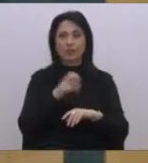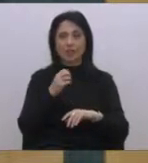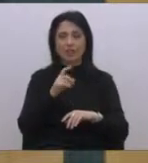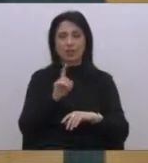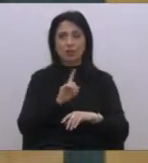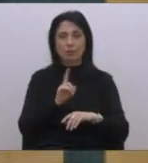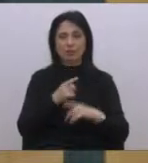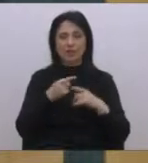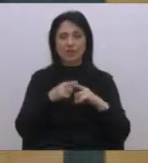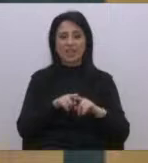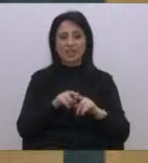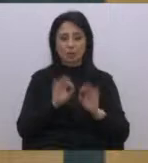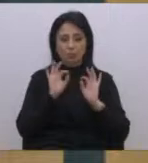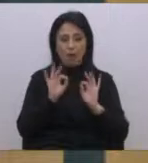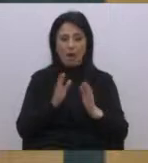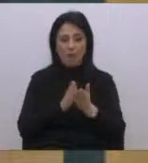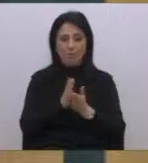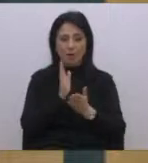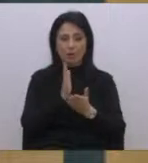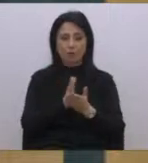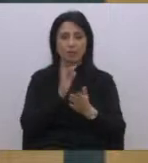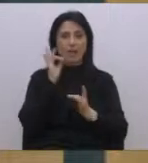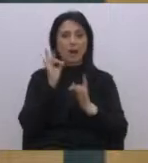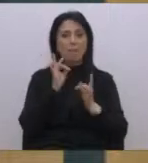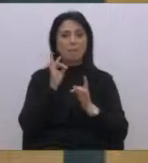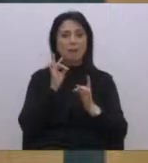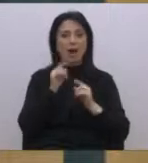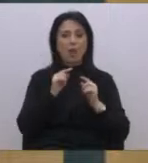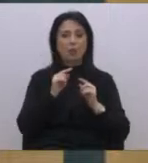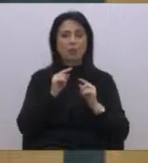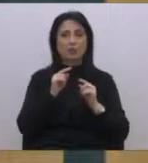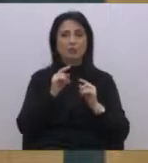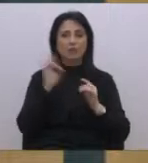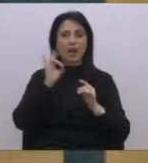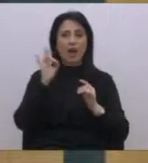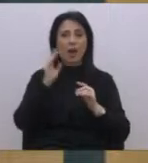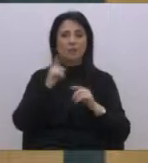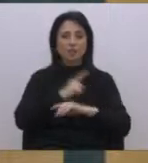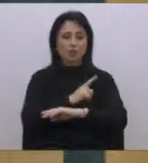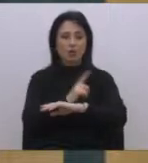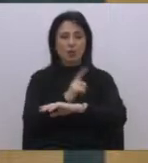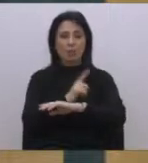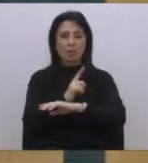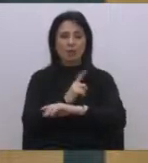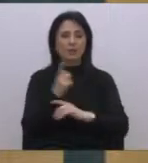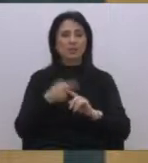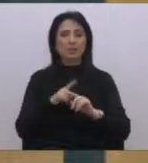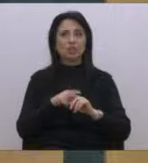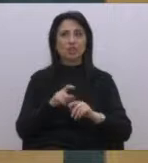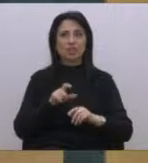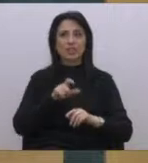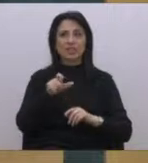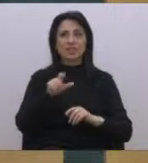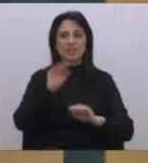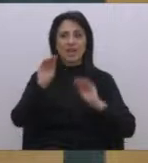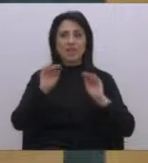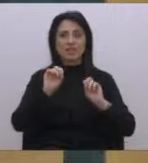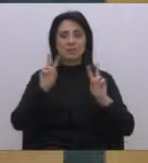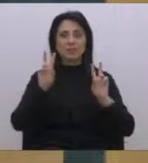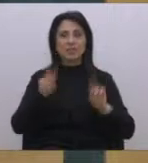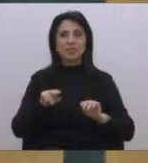რომ ტექნიკურად გამოიმართოს ხმაურის ესე ვთქვათ გამზომის სისტემები, კერძოდ საუბარია რომ გზებზე დამონტაჟდეს